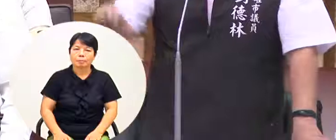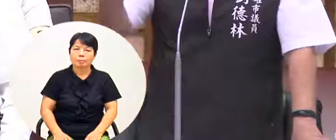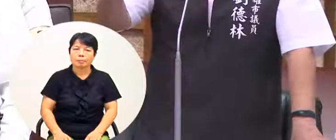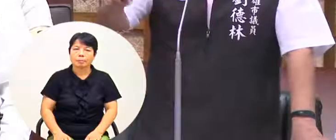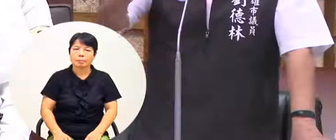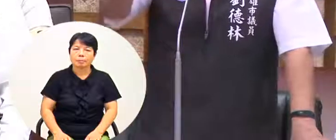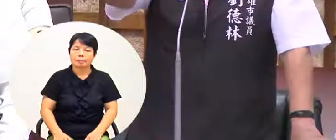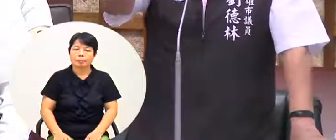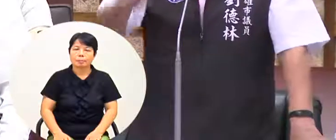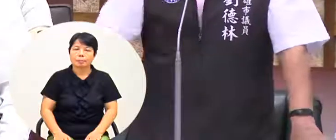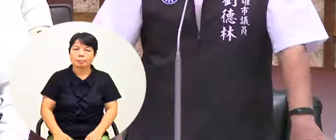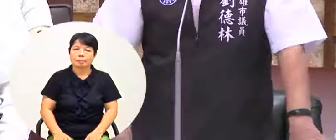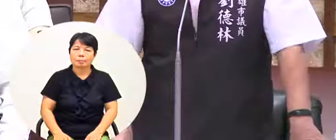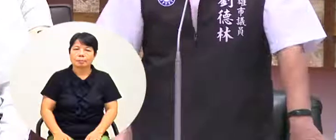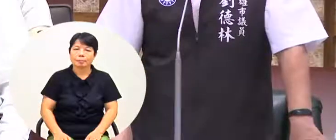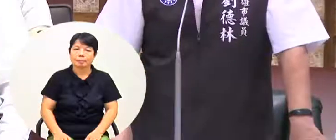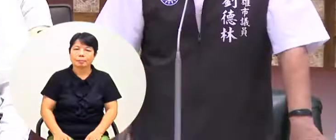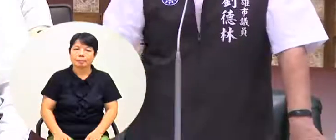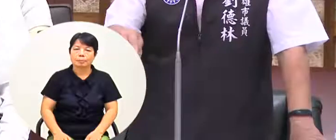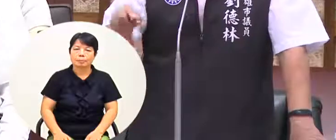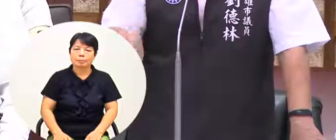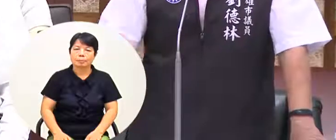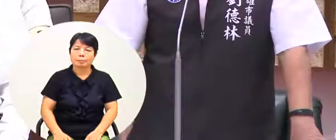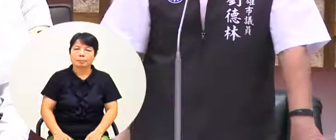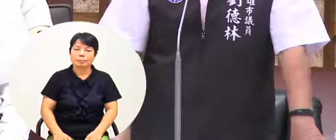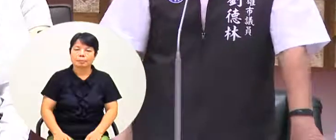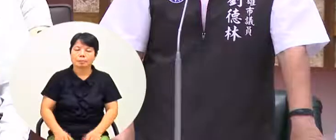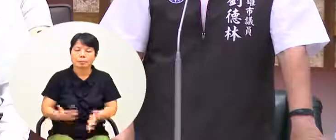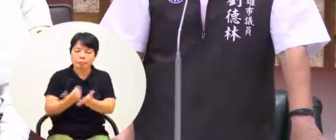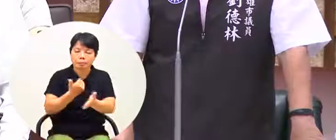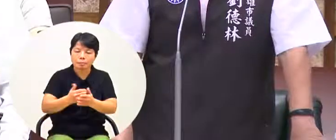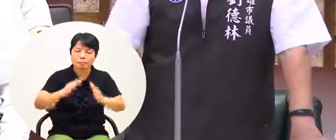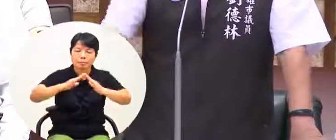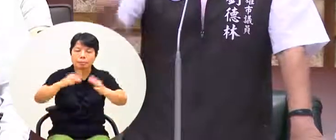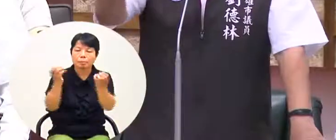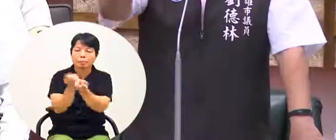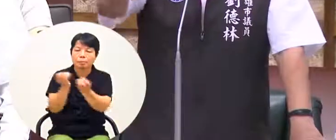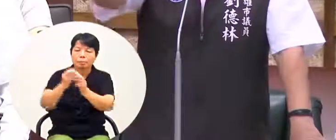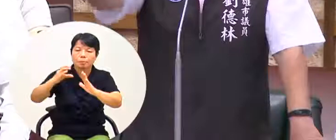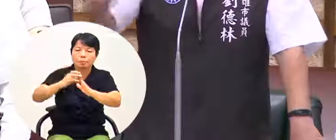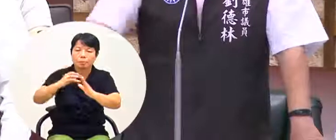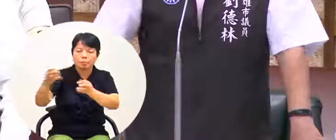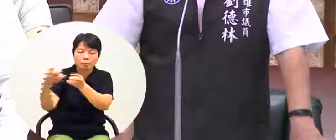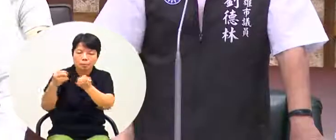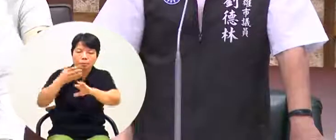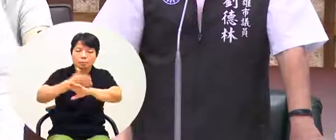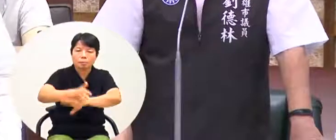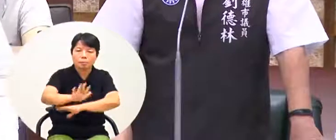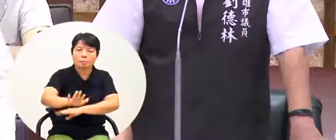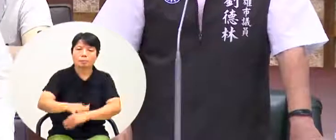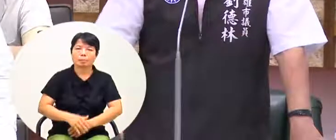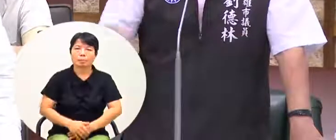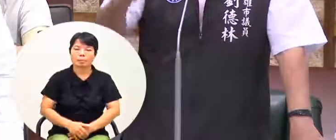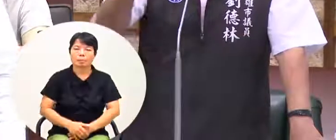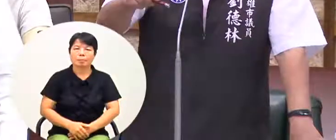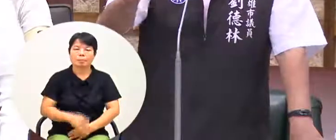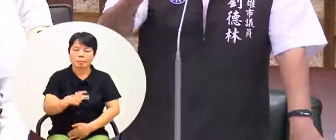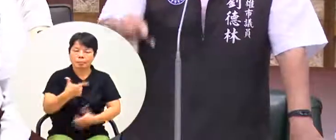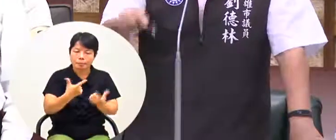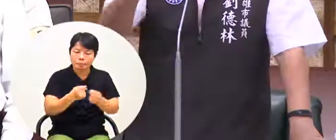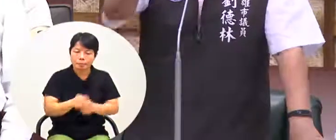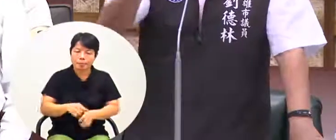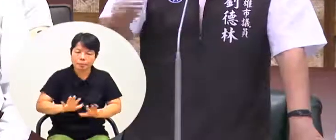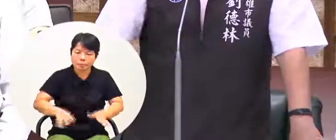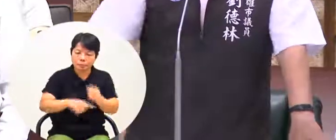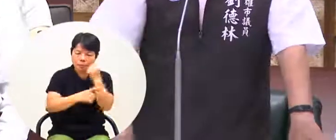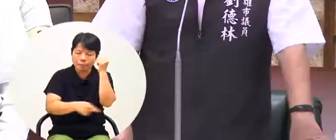有错嘛，所以说我们刚刚找都发局局长来讨论这个事情，当然你还是要依照这现有的法令嘛，可是未来